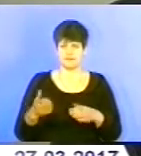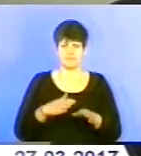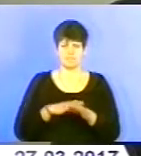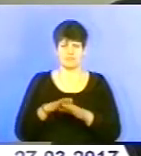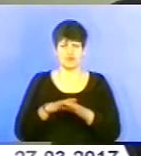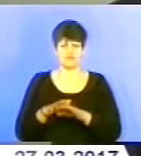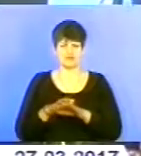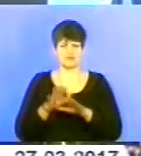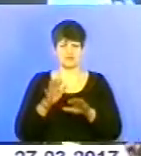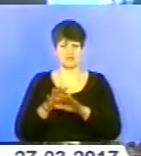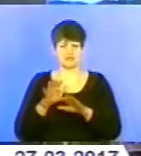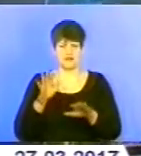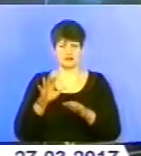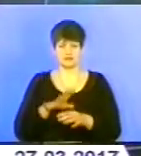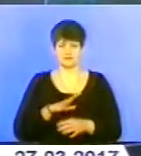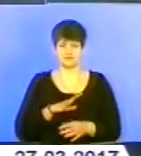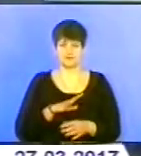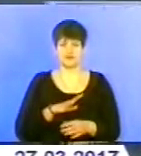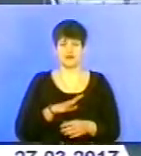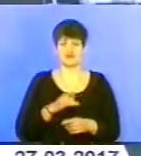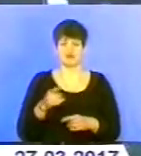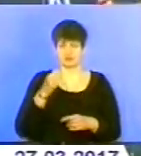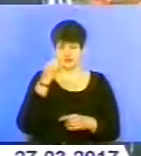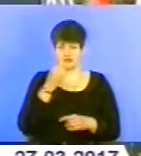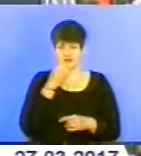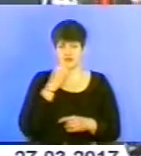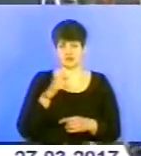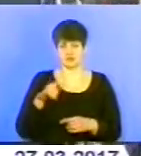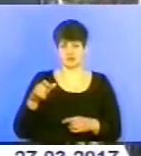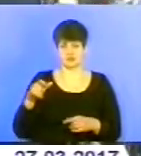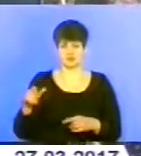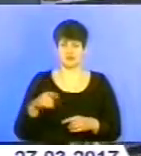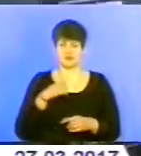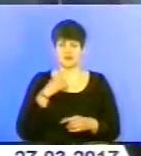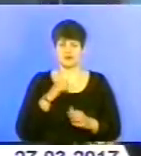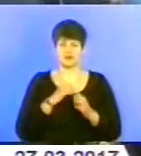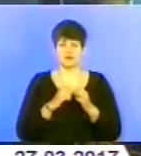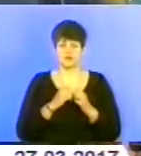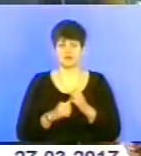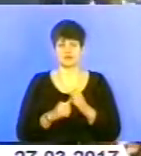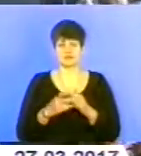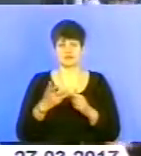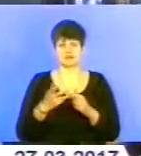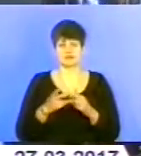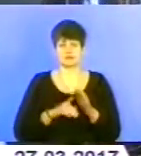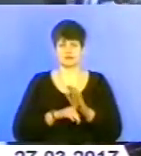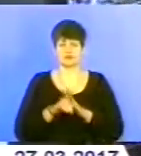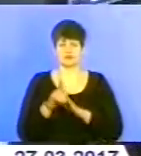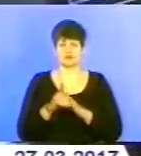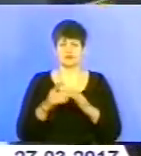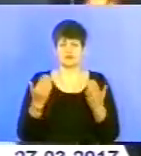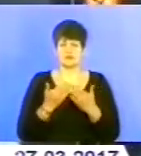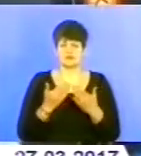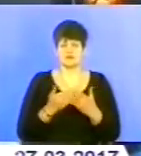і повні аншлаги. У Тернополі вдячна публіка, переконані театрали. Майже на кожній прем'єрі – аншлаг. Тернополяни кажуть,